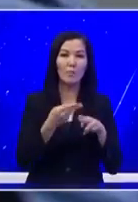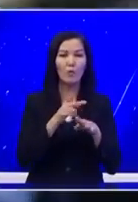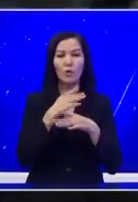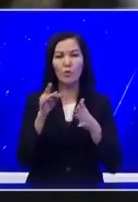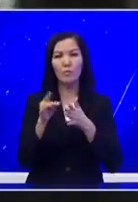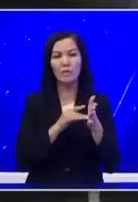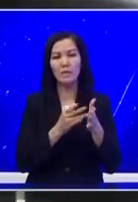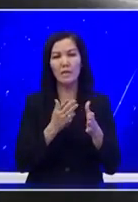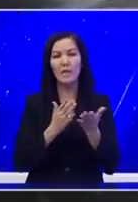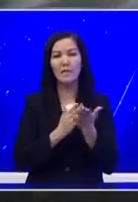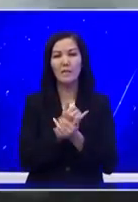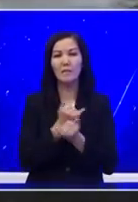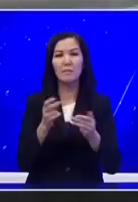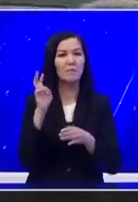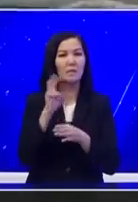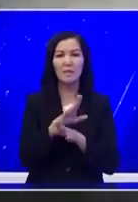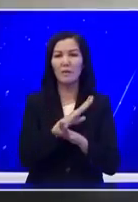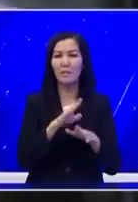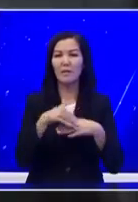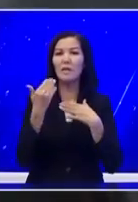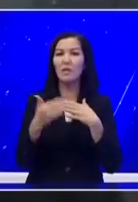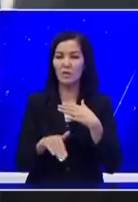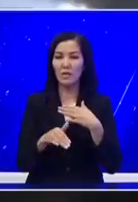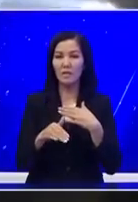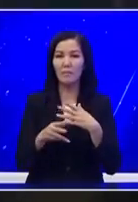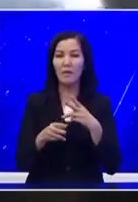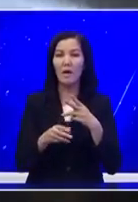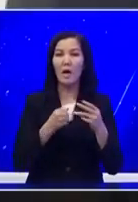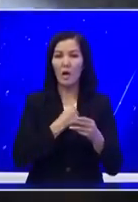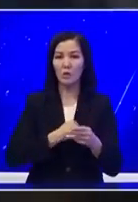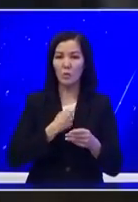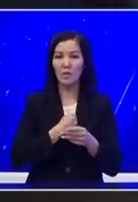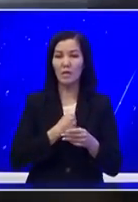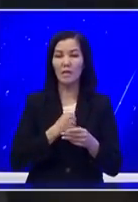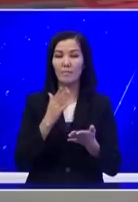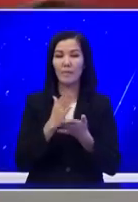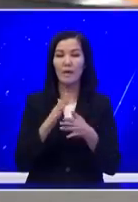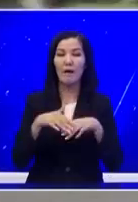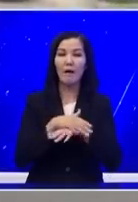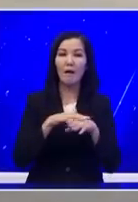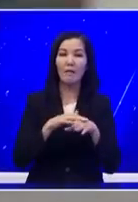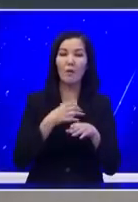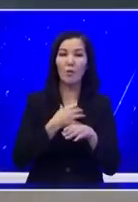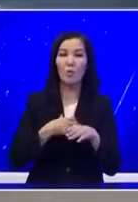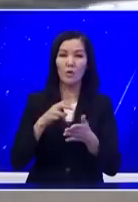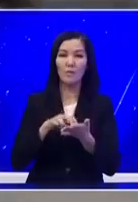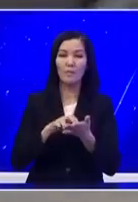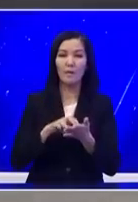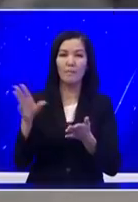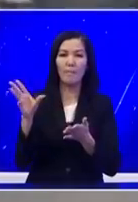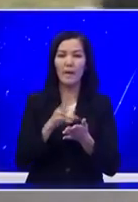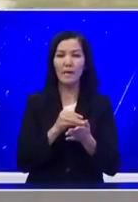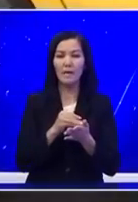Жедел жәрдем келмейді, келсе де кешігеді деп наразылығын білдіріп жатқандар бар. Халықта үрей басым, түшкіріп пысқырғанның